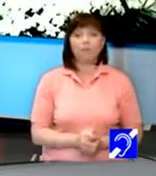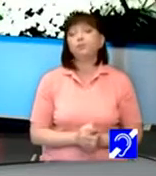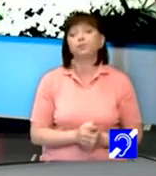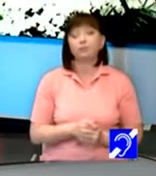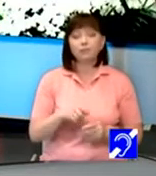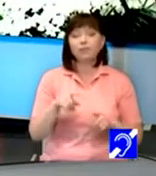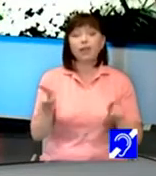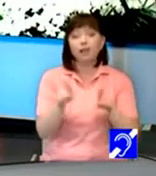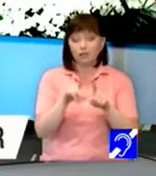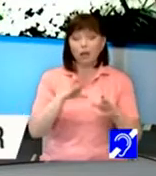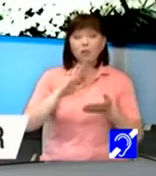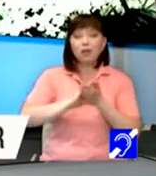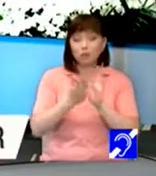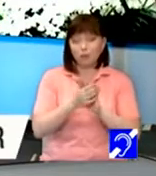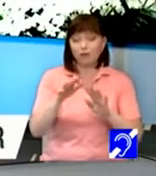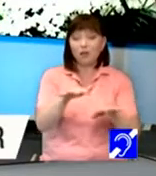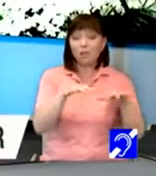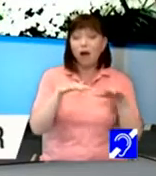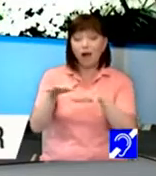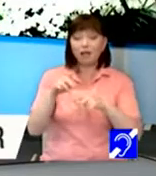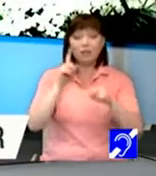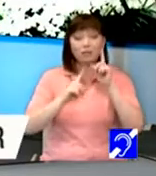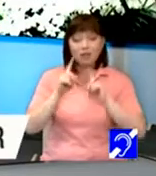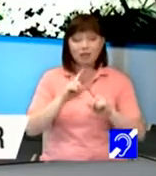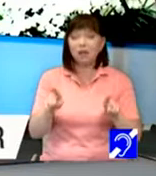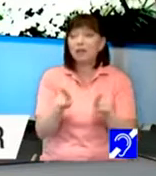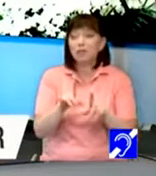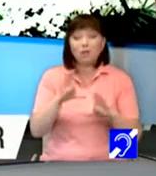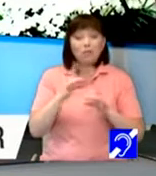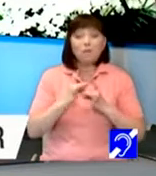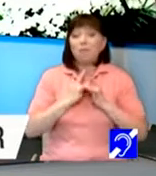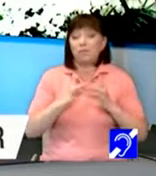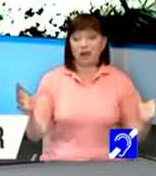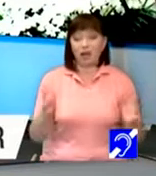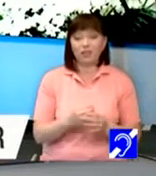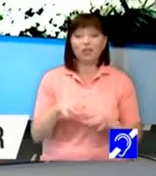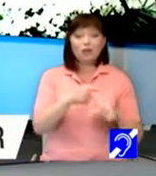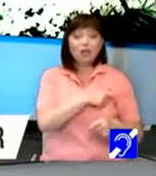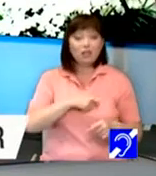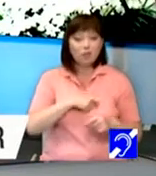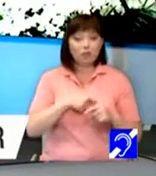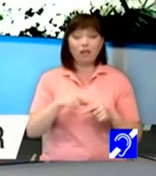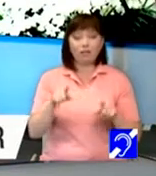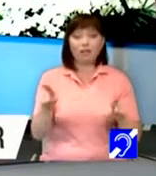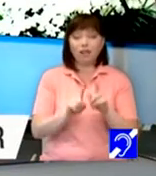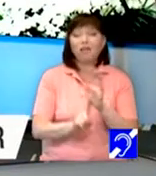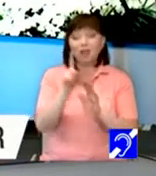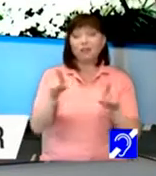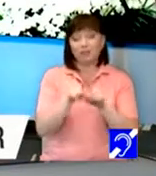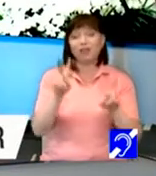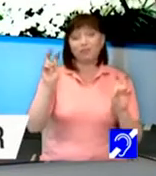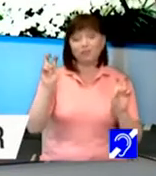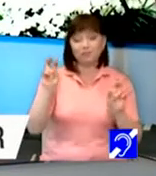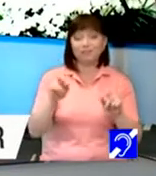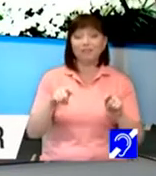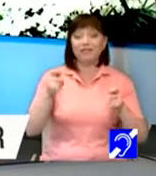Atmosfera la ședința comună a Parlamentelor României și Republicii Moldova a fost una de sărbătoare. Deputații s-au prins simbolic într-o horă a unirii